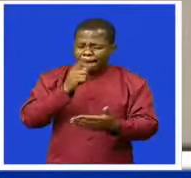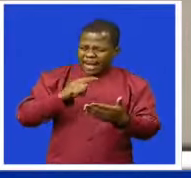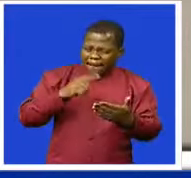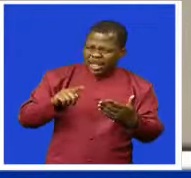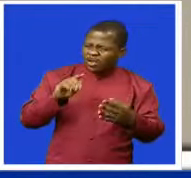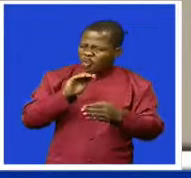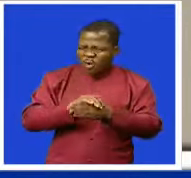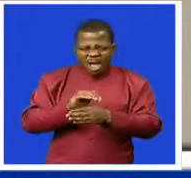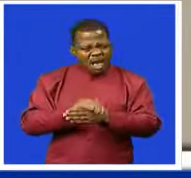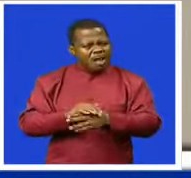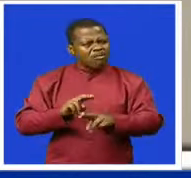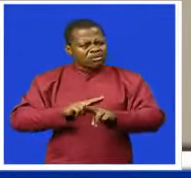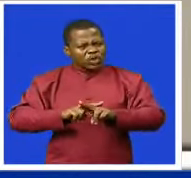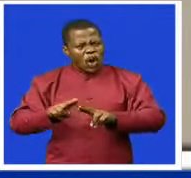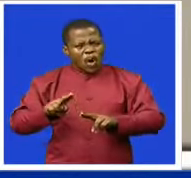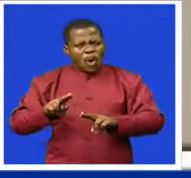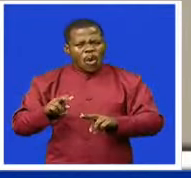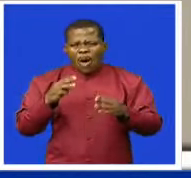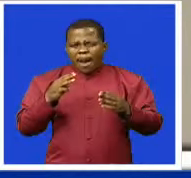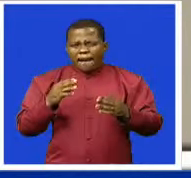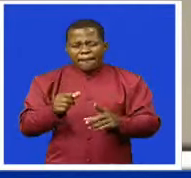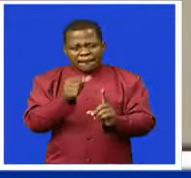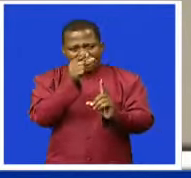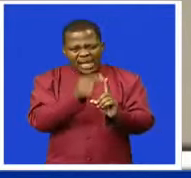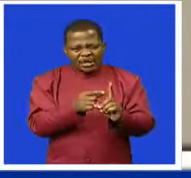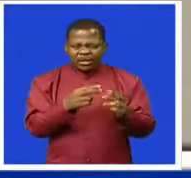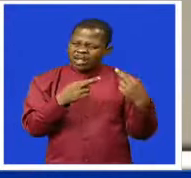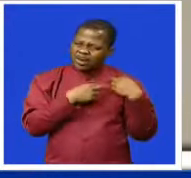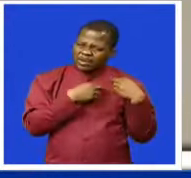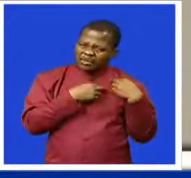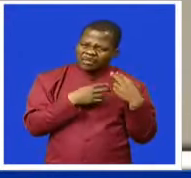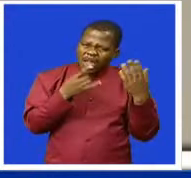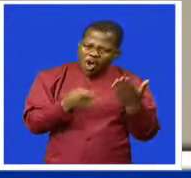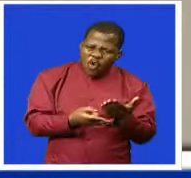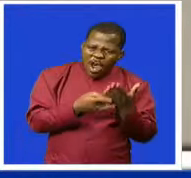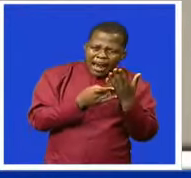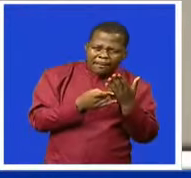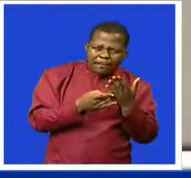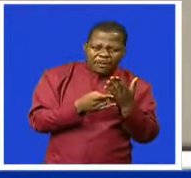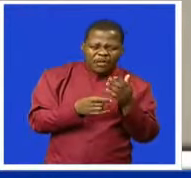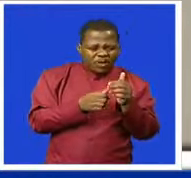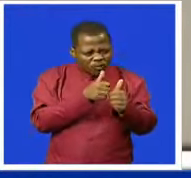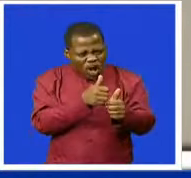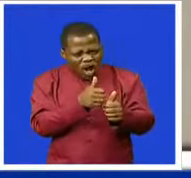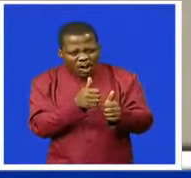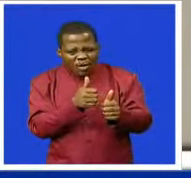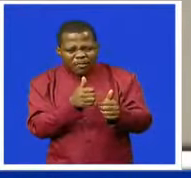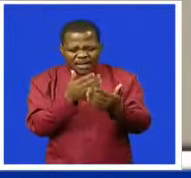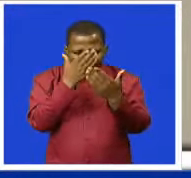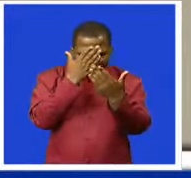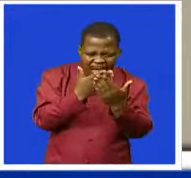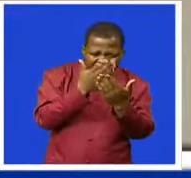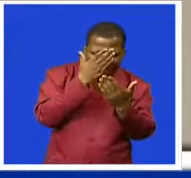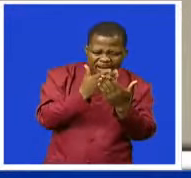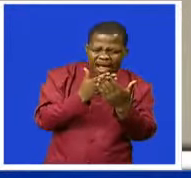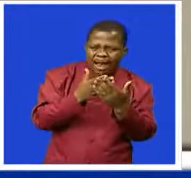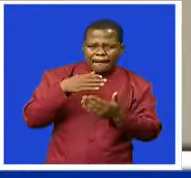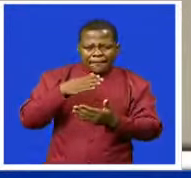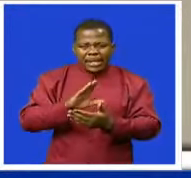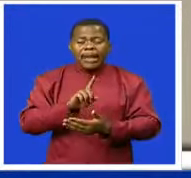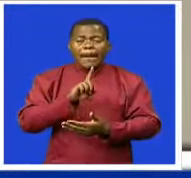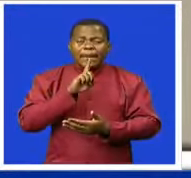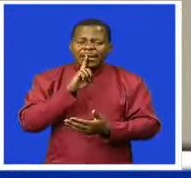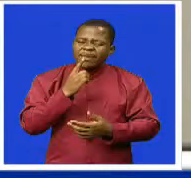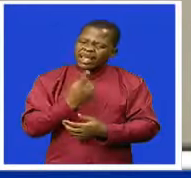lebeka silandzela sidadisha bophasa nje uhamba nje uhamba nemdumo but nginalesifiso